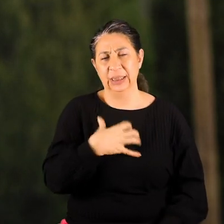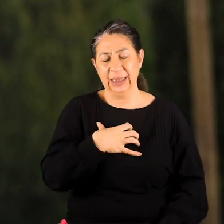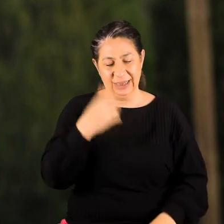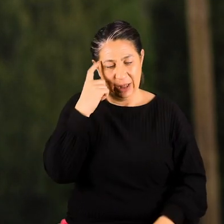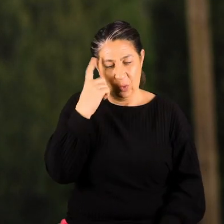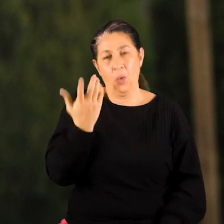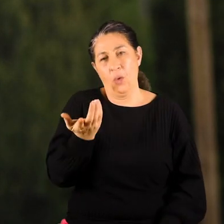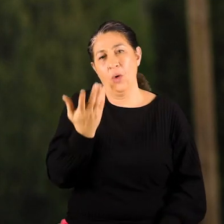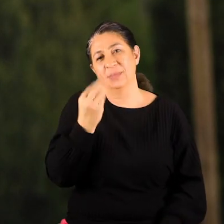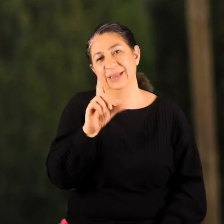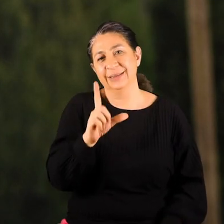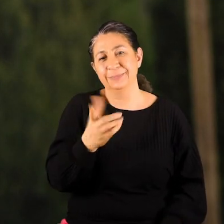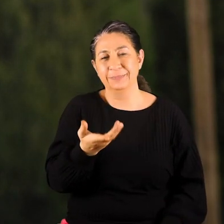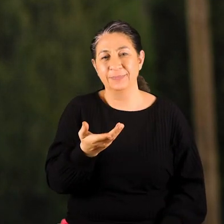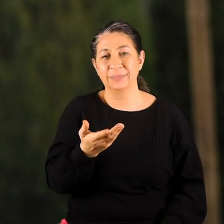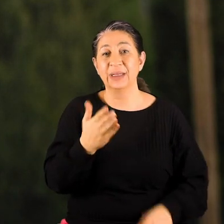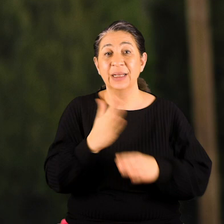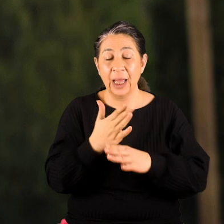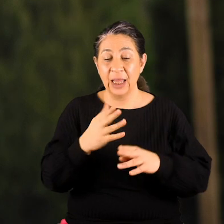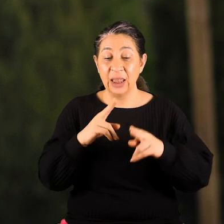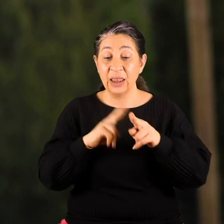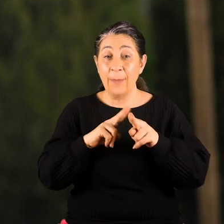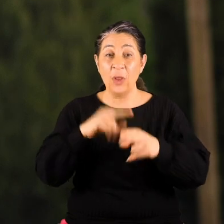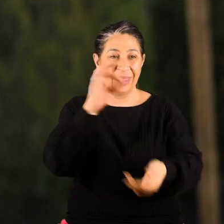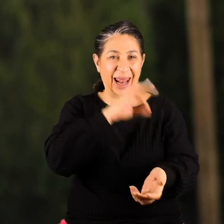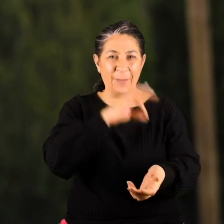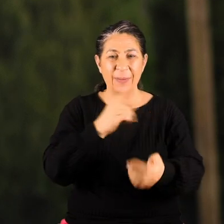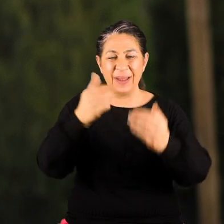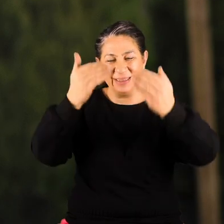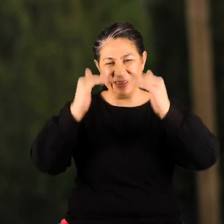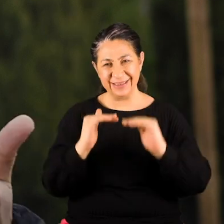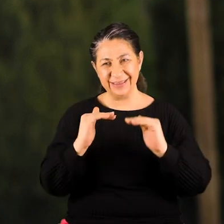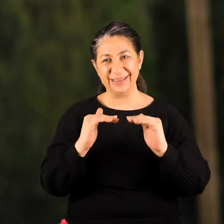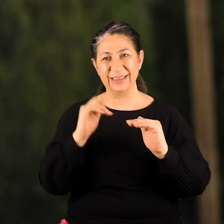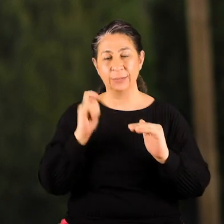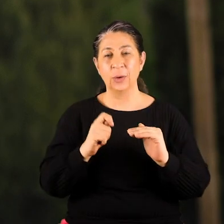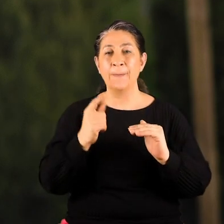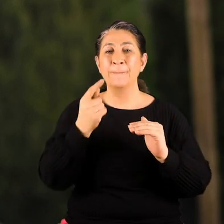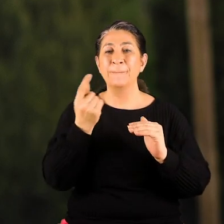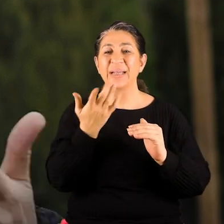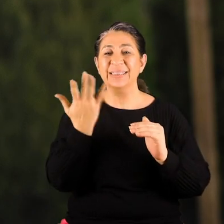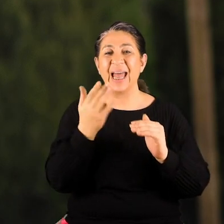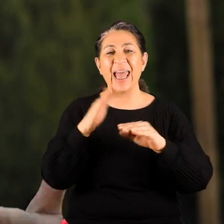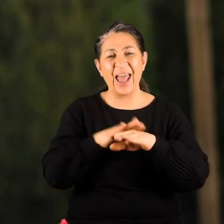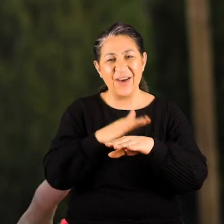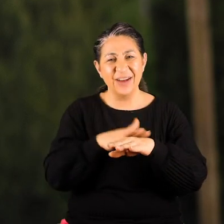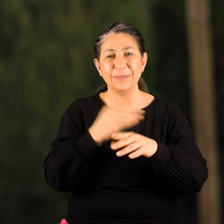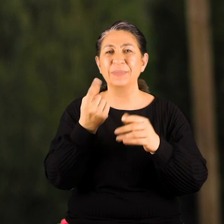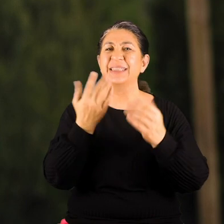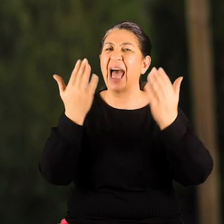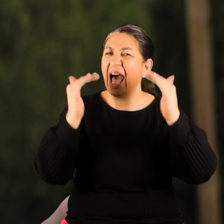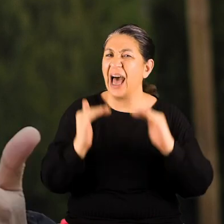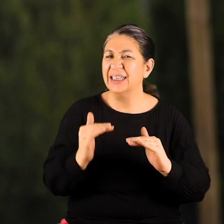tık aşağısını yapıyorsun. Yani bir tık daha yavaş, bir tık daha az. Ben her gün koşarken, her gün en az 10K